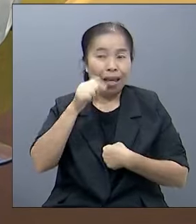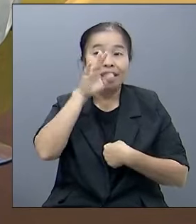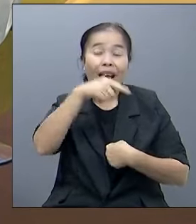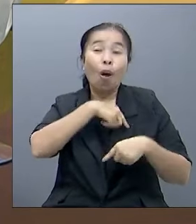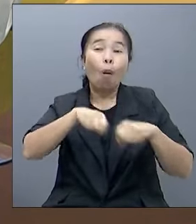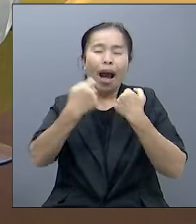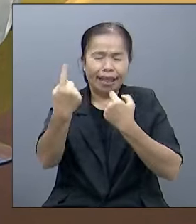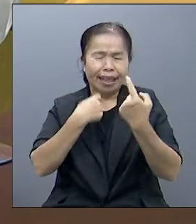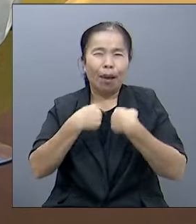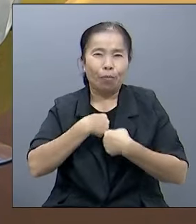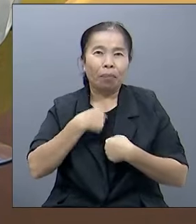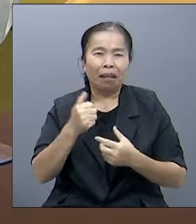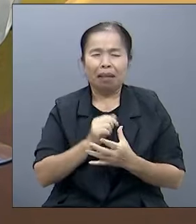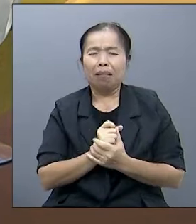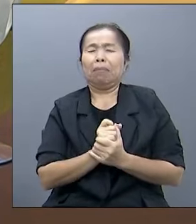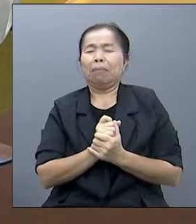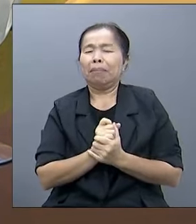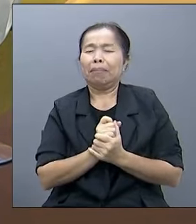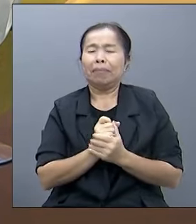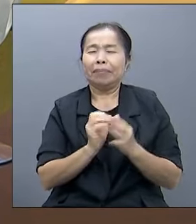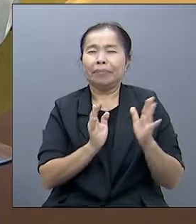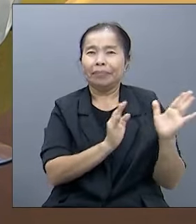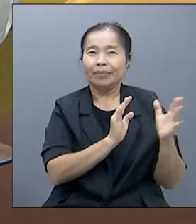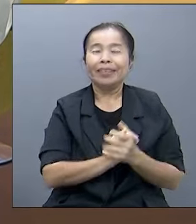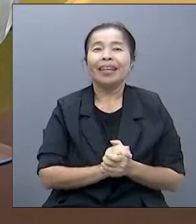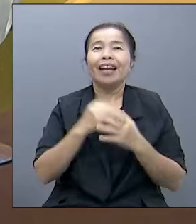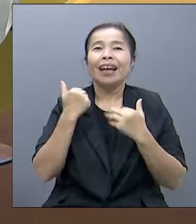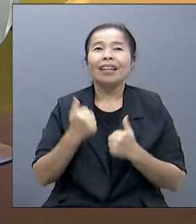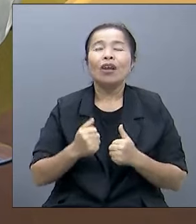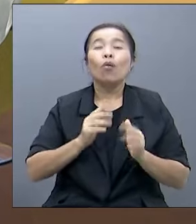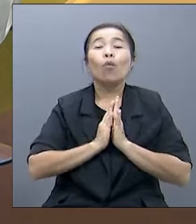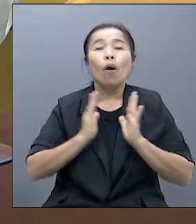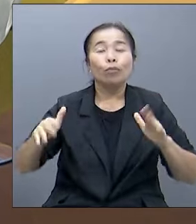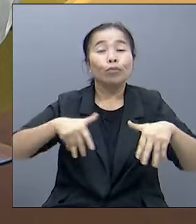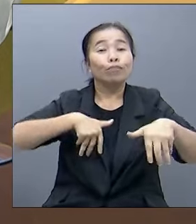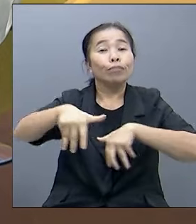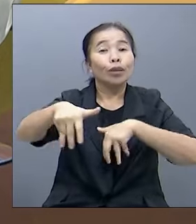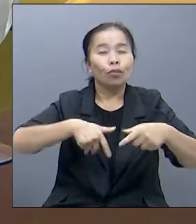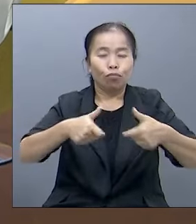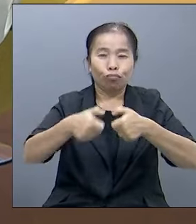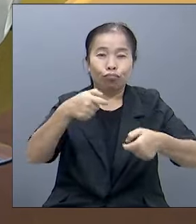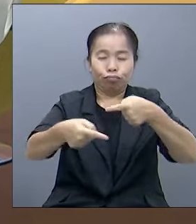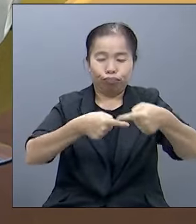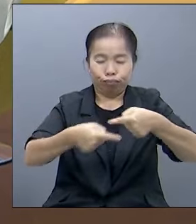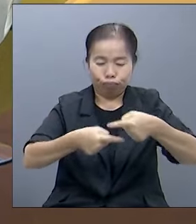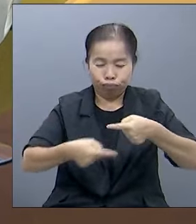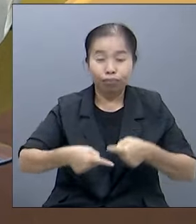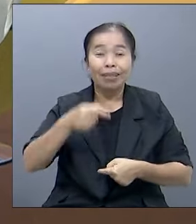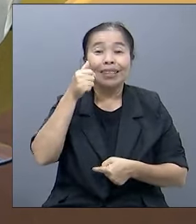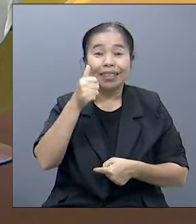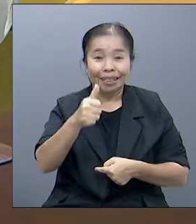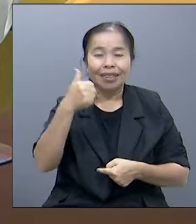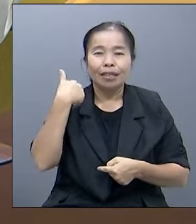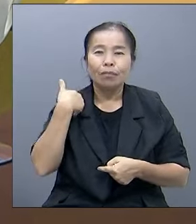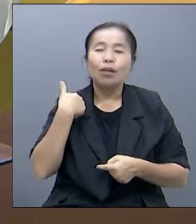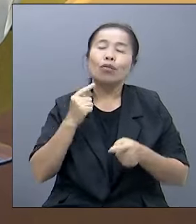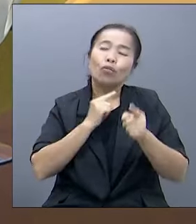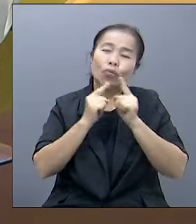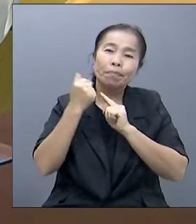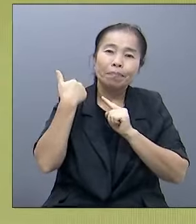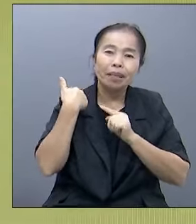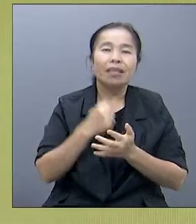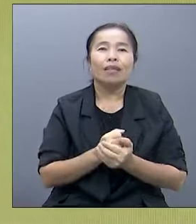ข็งแกร่ง แข็งแกร่งมากๆนะคะเอาขอบคุณคุณผู้ชมด้วยนะคะวันนี้ส่งข้อความกันมาแบบคึกคักเลยนะคะมาร่วมพูดคุยกันนะคะอย่างเรื่